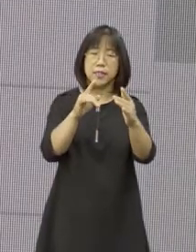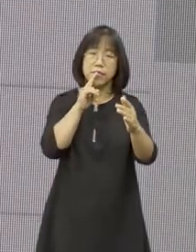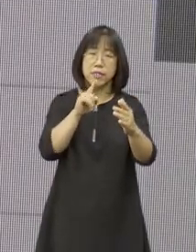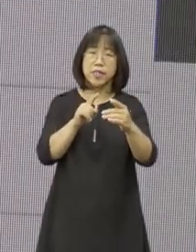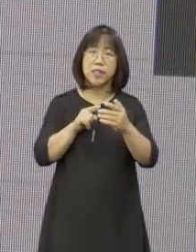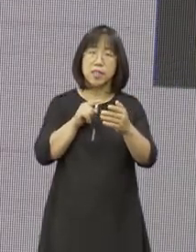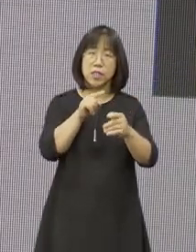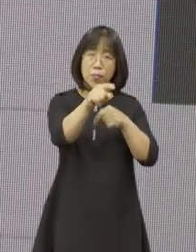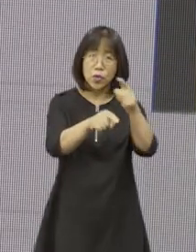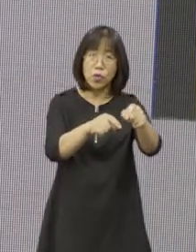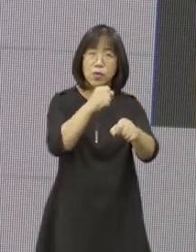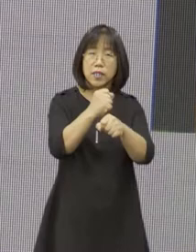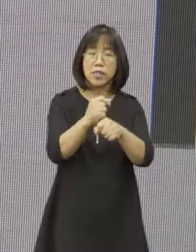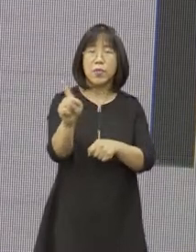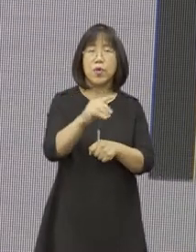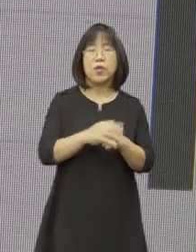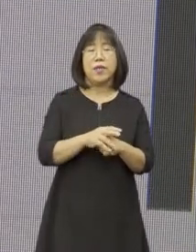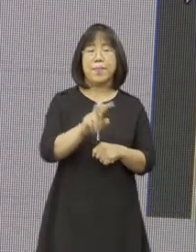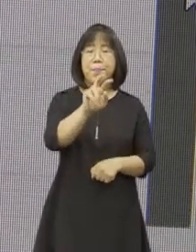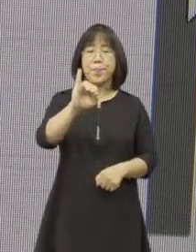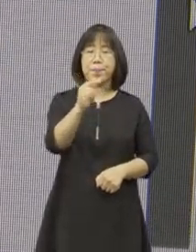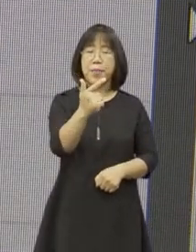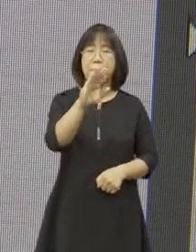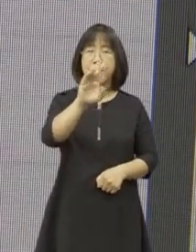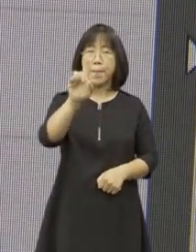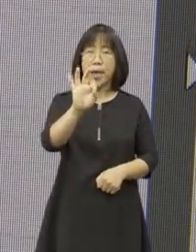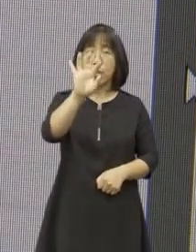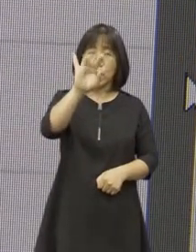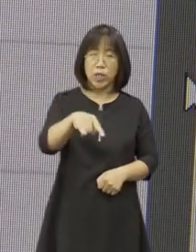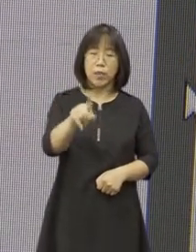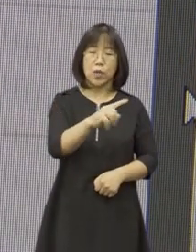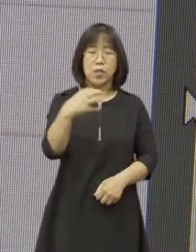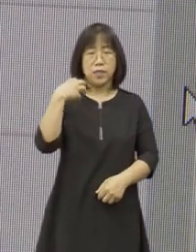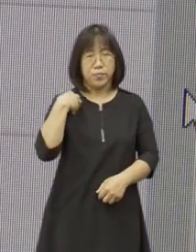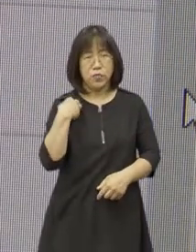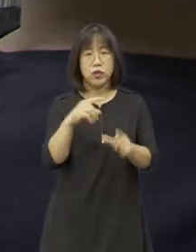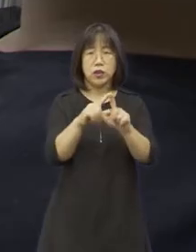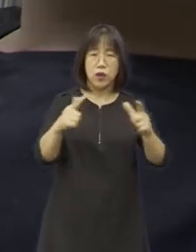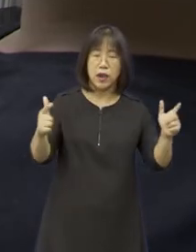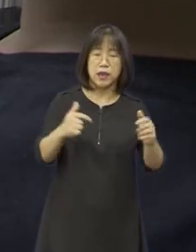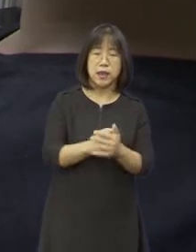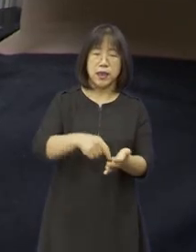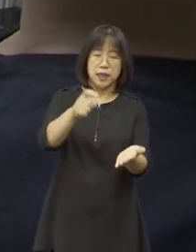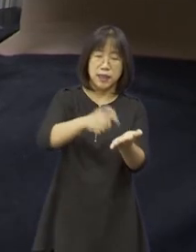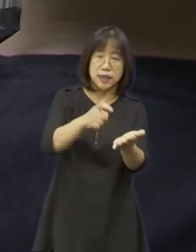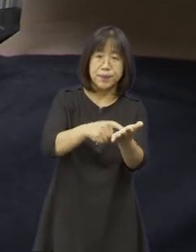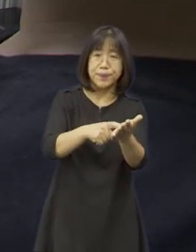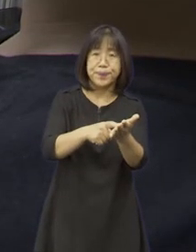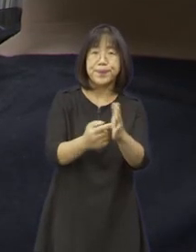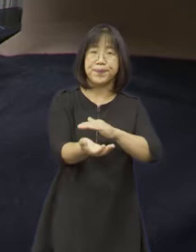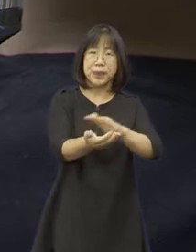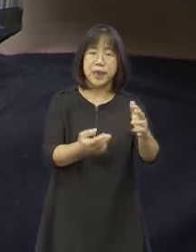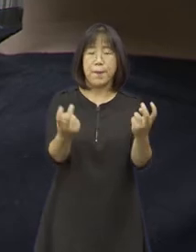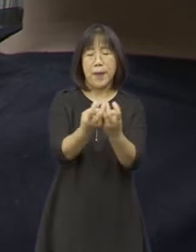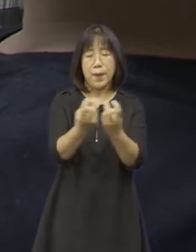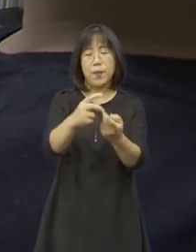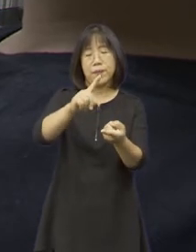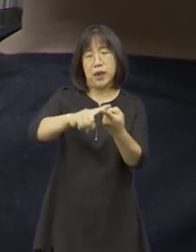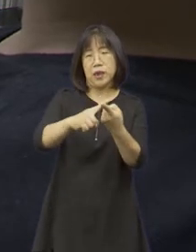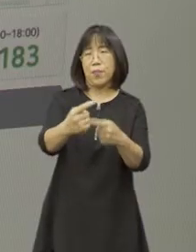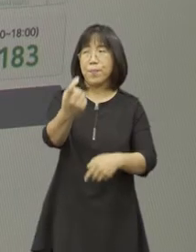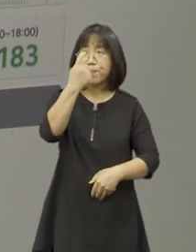접속해 민방위 대원의 임무와 역할, 감염병 예방, 심폐소생술, 응급처치 등